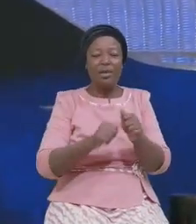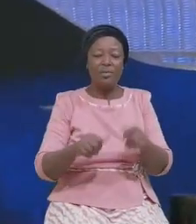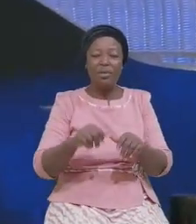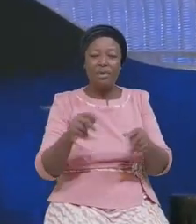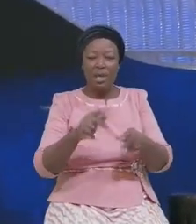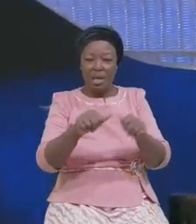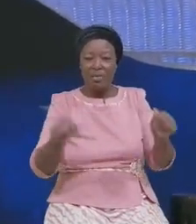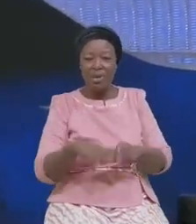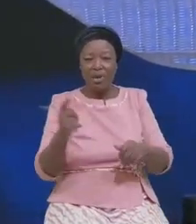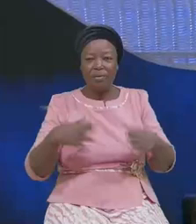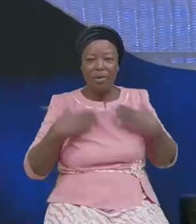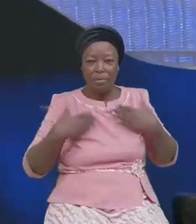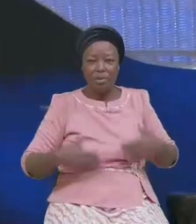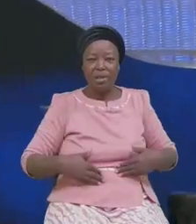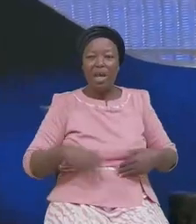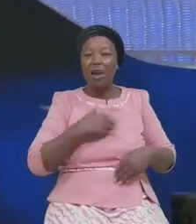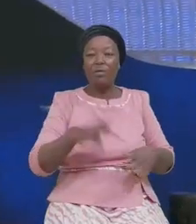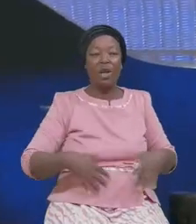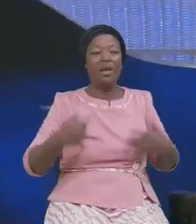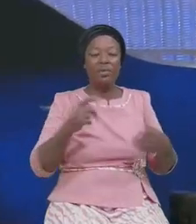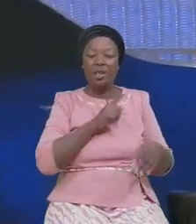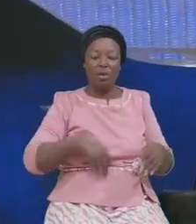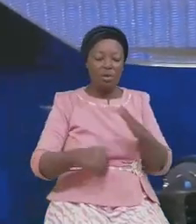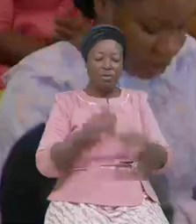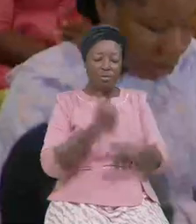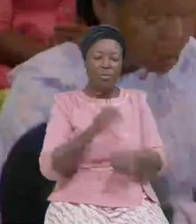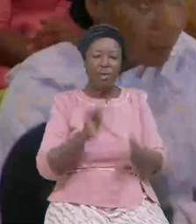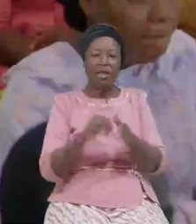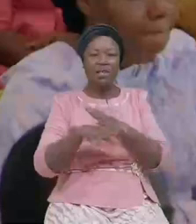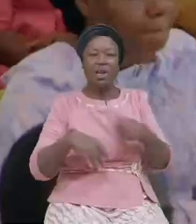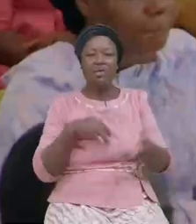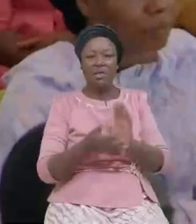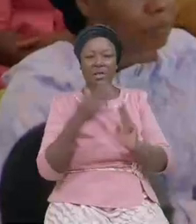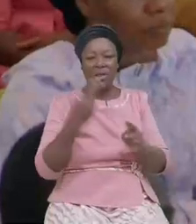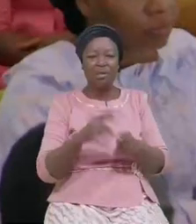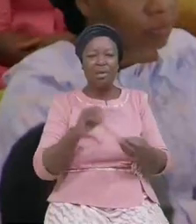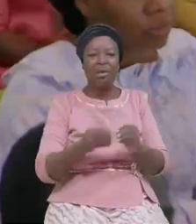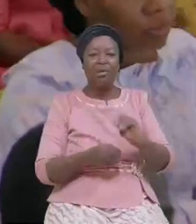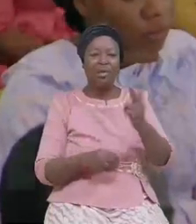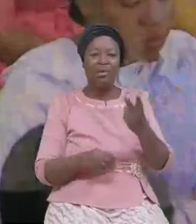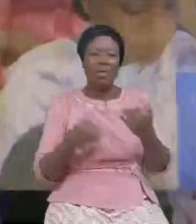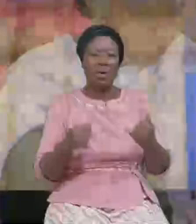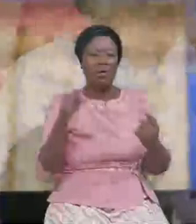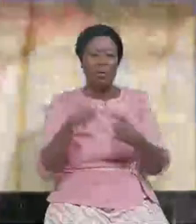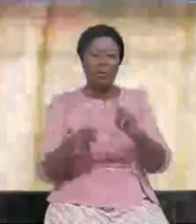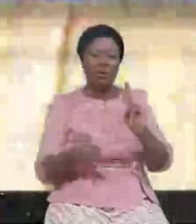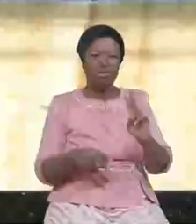tous les demeures de votre vie, le Seigneur va le confirmer dans votre vie au nom de Jésus. Nous considérons le point 2. Le point 2 à présent.